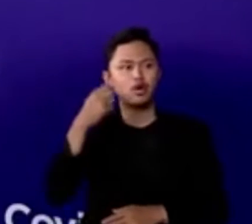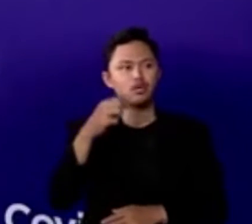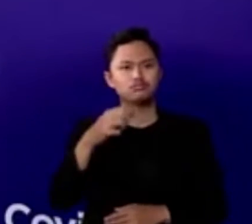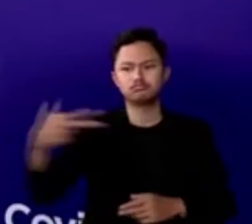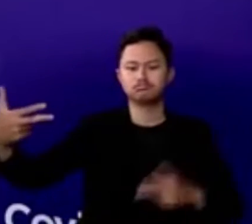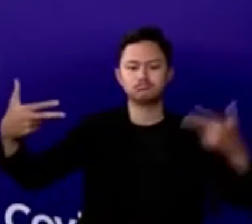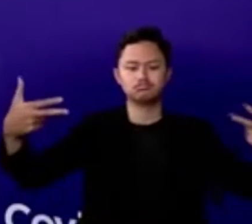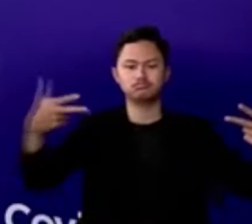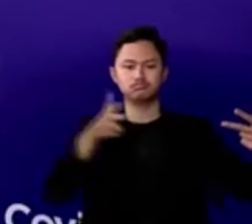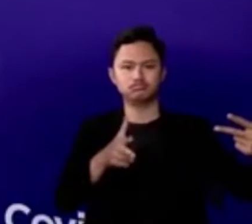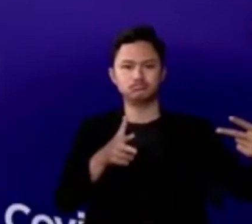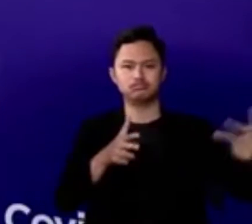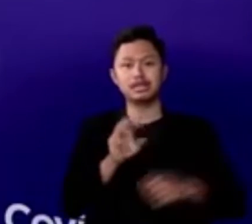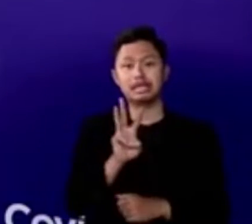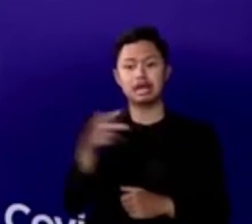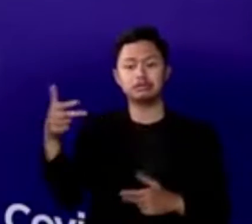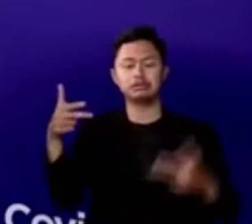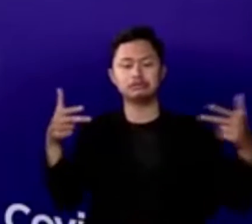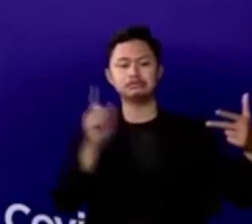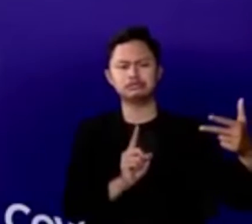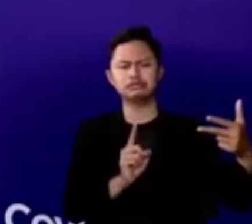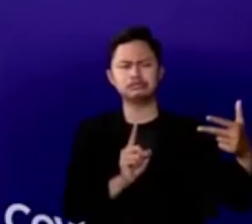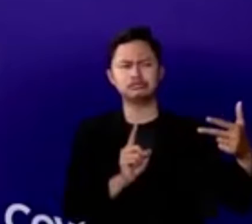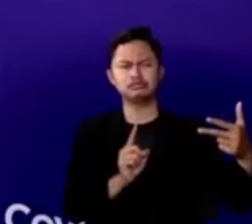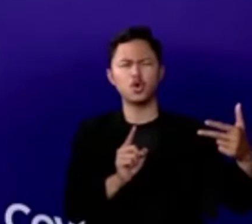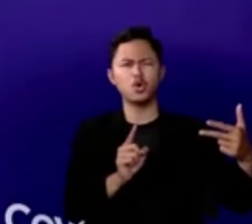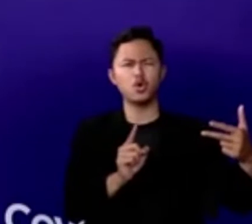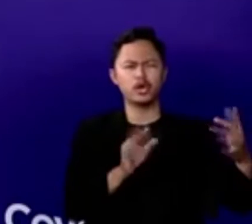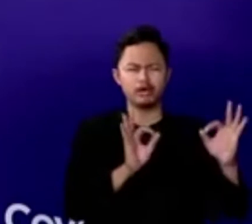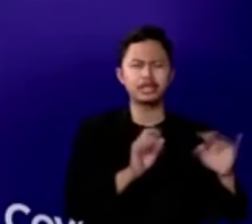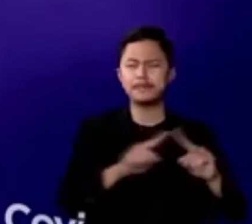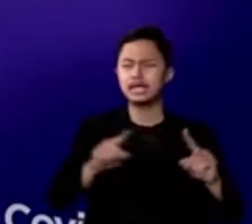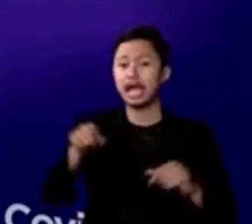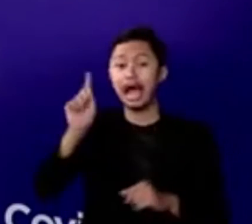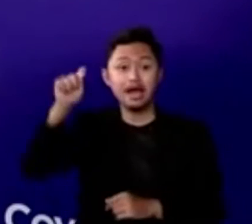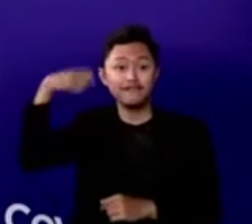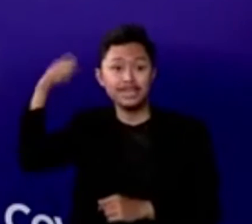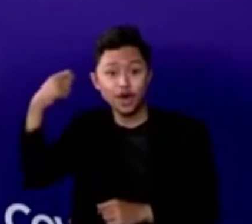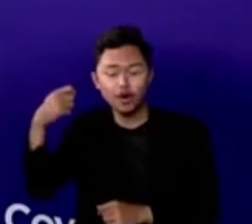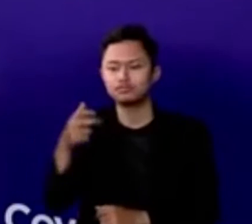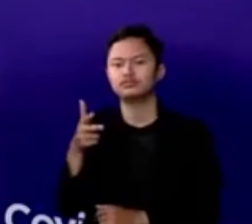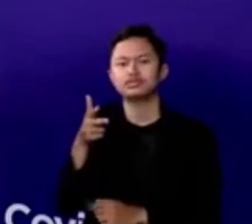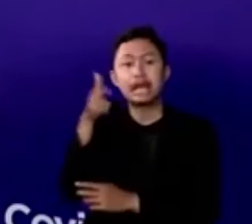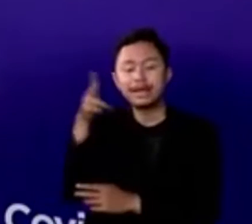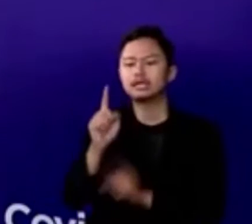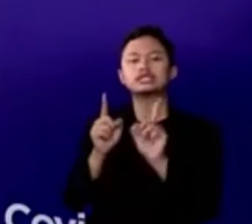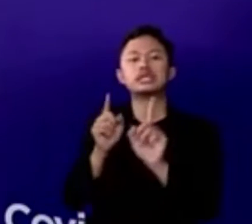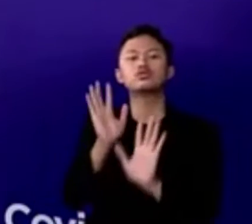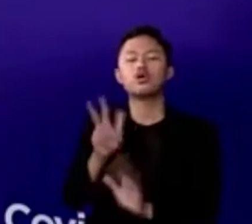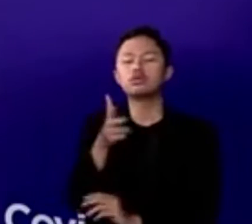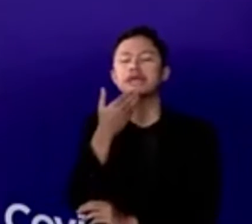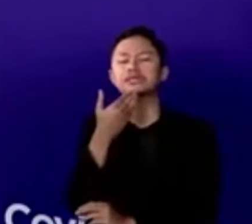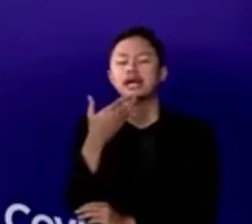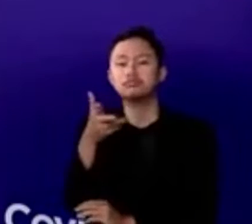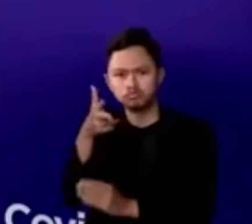3 kamera dengan satu kamera kadang-kadang siurnya malah banyakan atau kamera sampai gitu Karena airnya mungkin logikanya bisa macem-macem ya